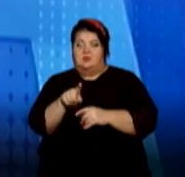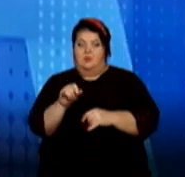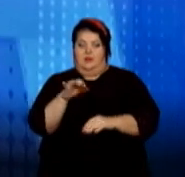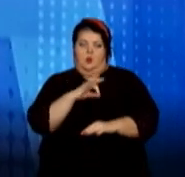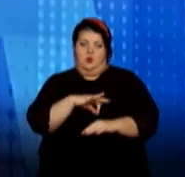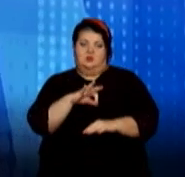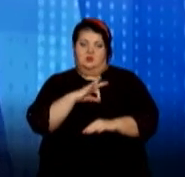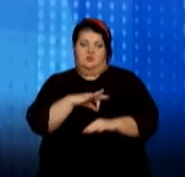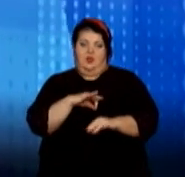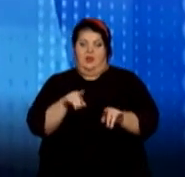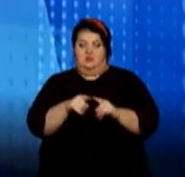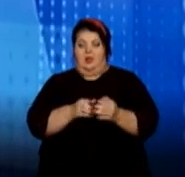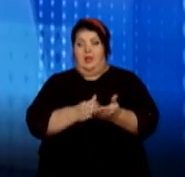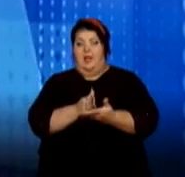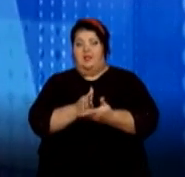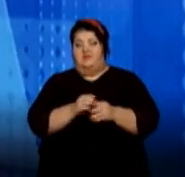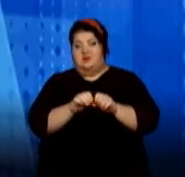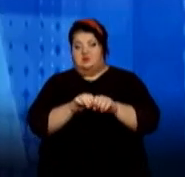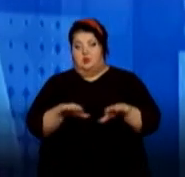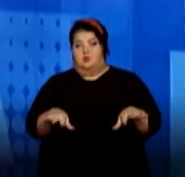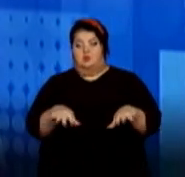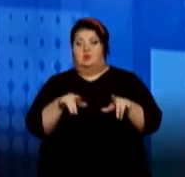інфраструктури. І тоді ж на